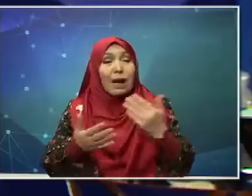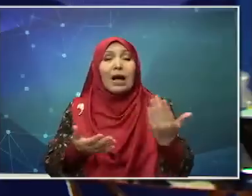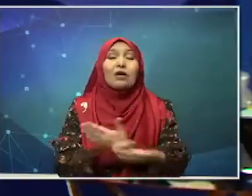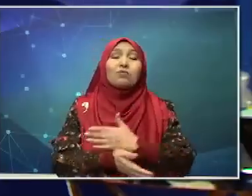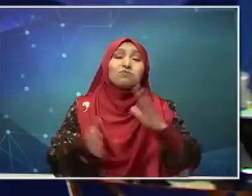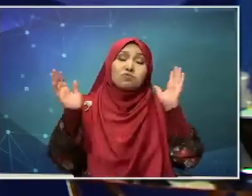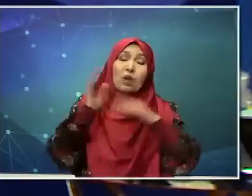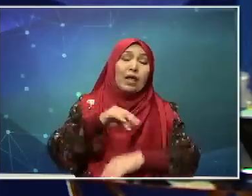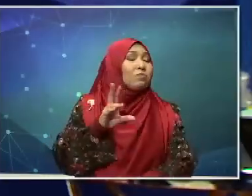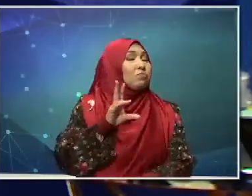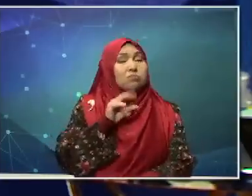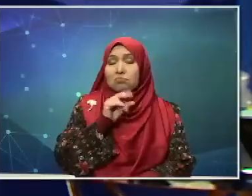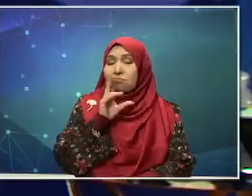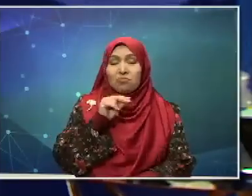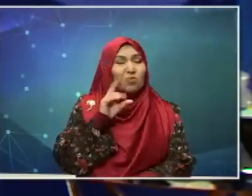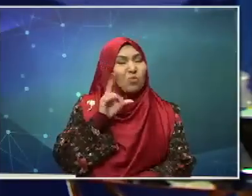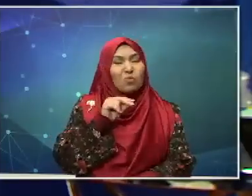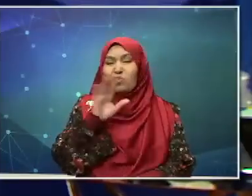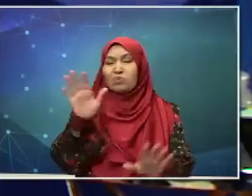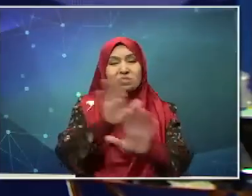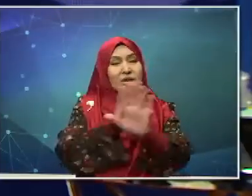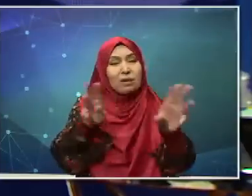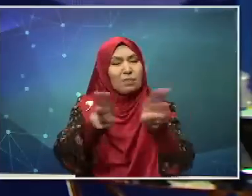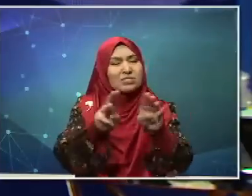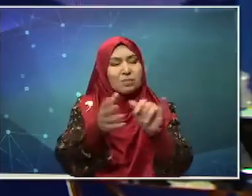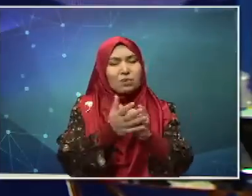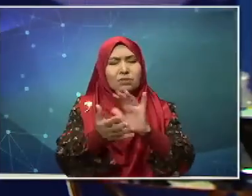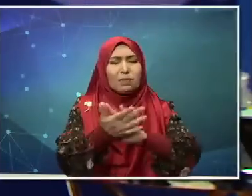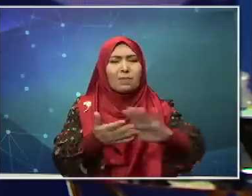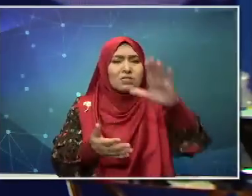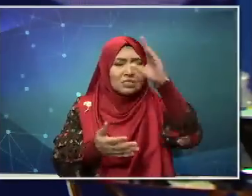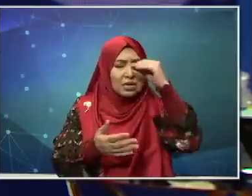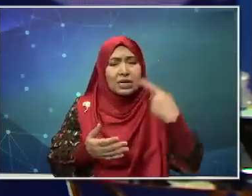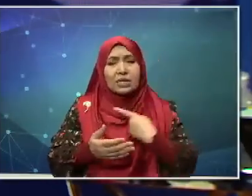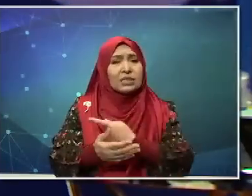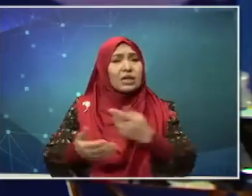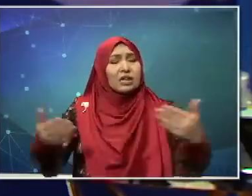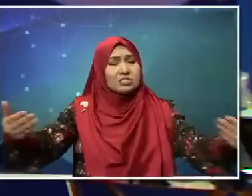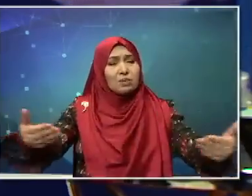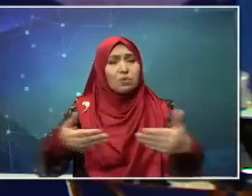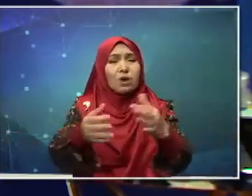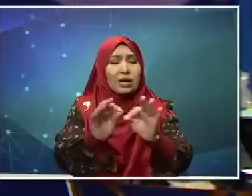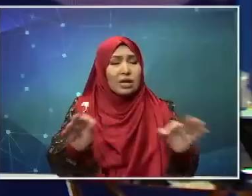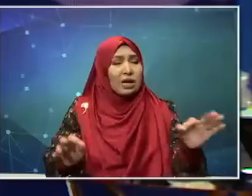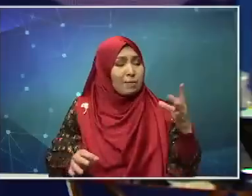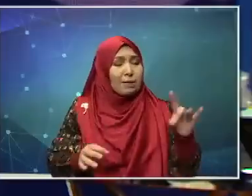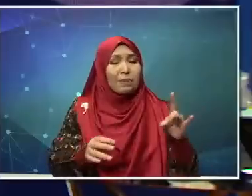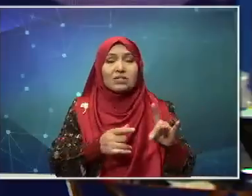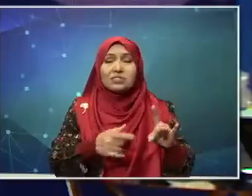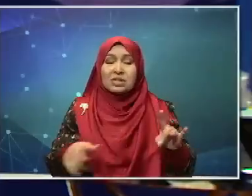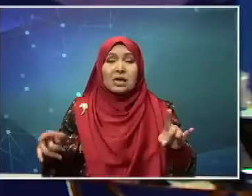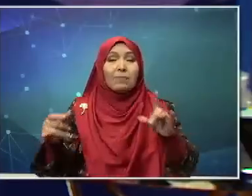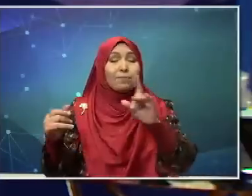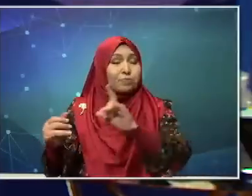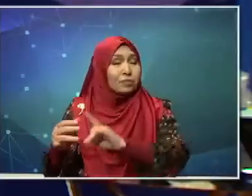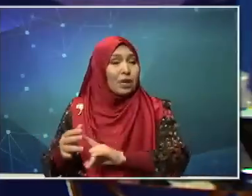begitu Itu adalah antara pelajaran yang kita enak sambung pada ayat 12 hingga 2012